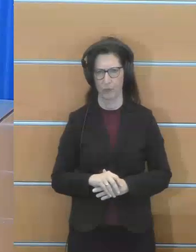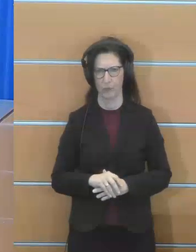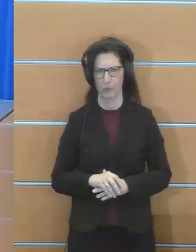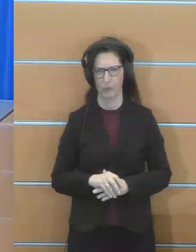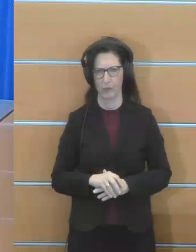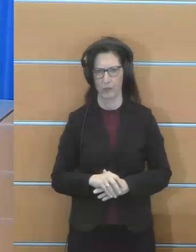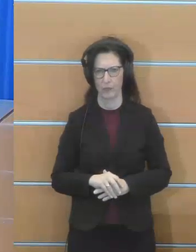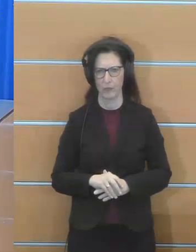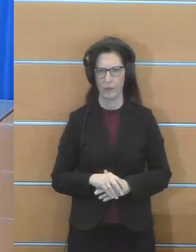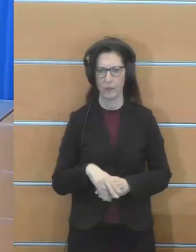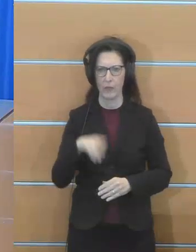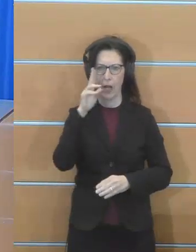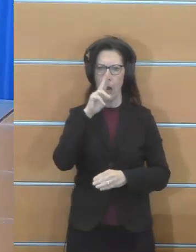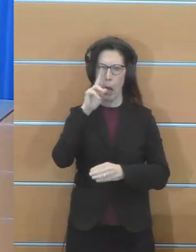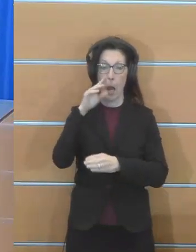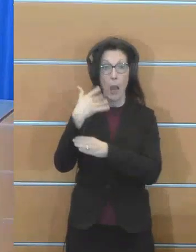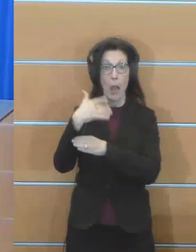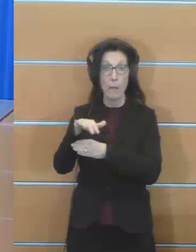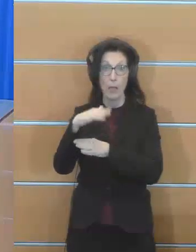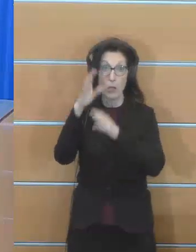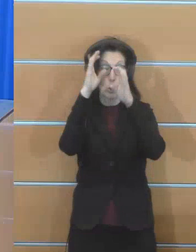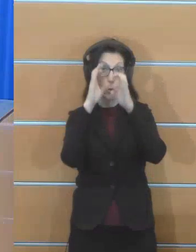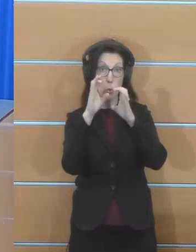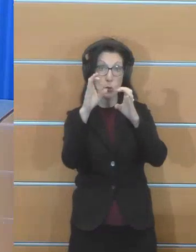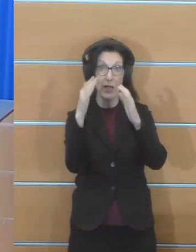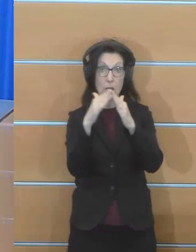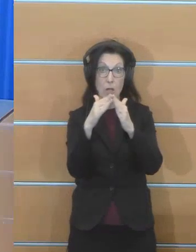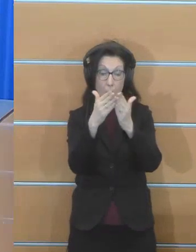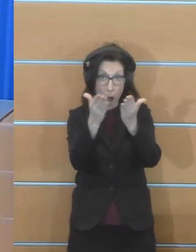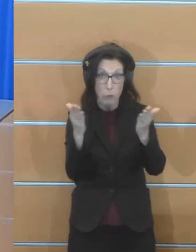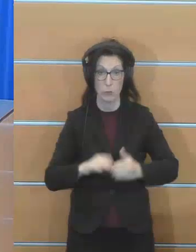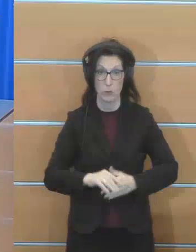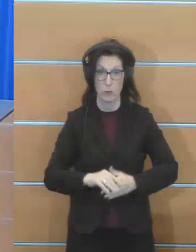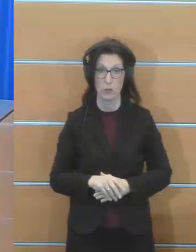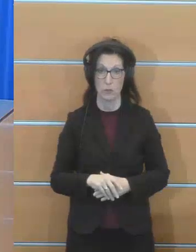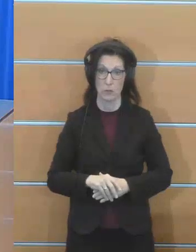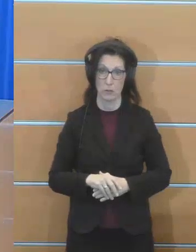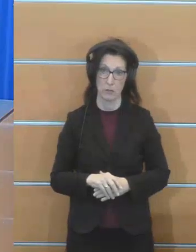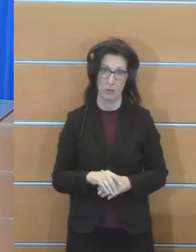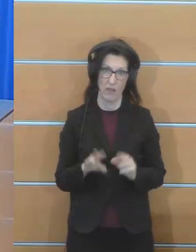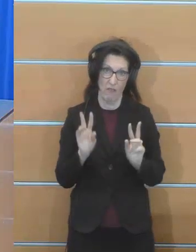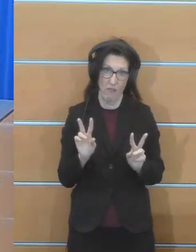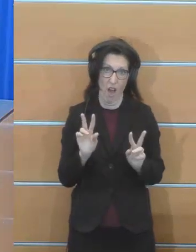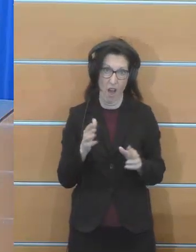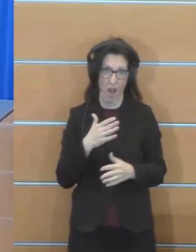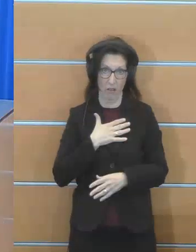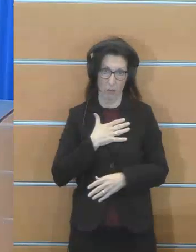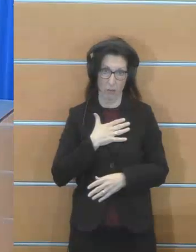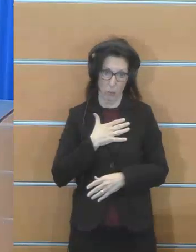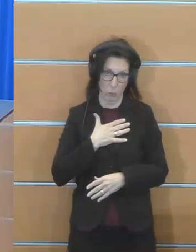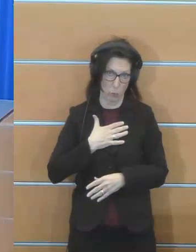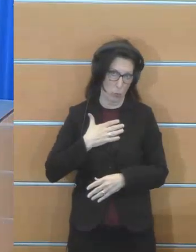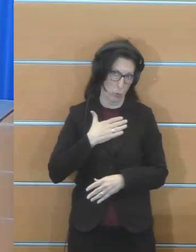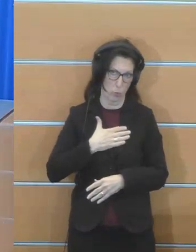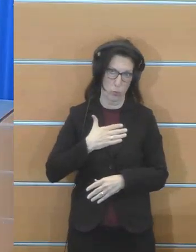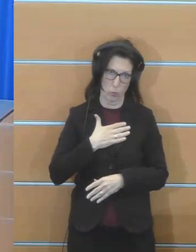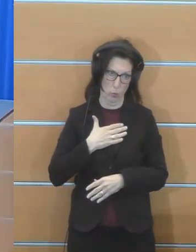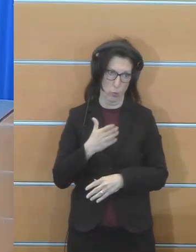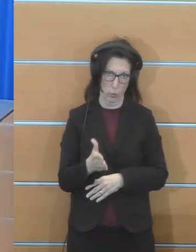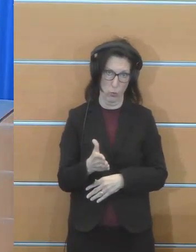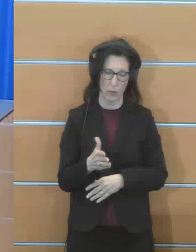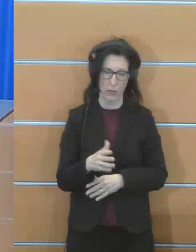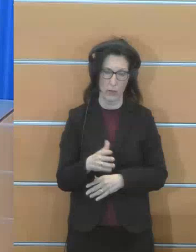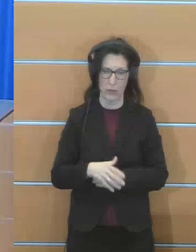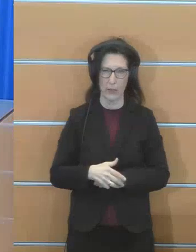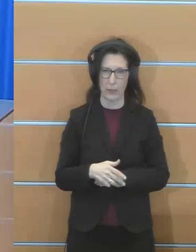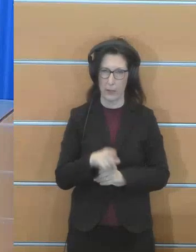und liebe Gäste Liebe Zuseher zu Hause eigentlich ist es eine Zumutung aber wenn sie mal kompakt